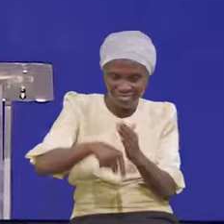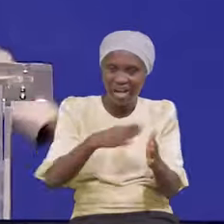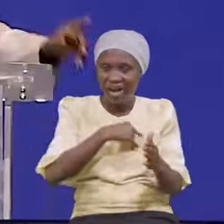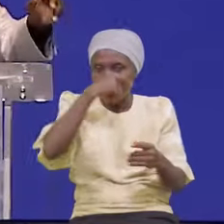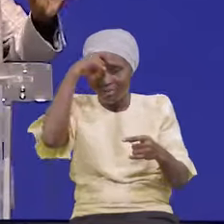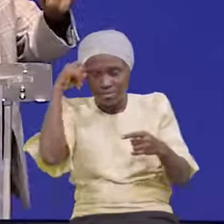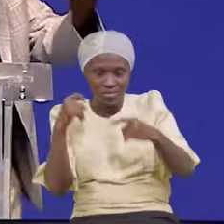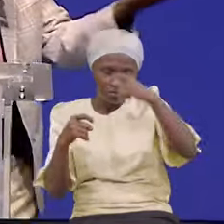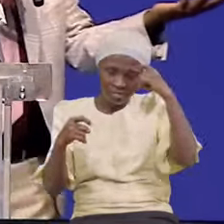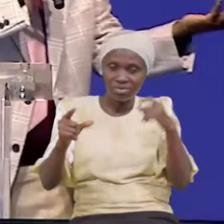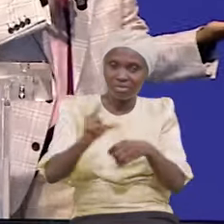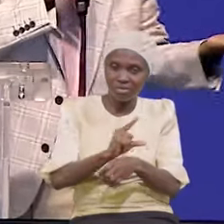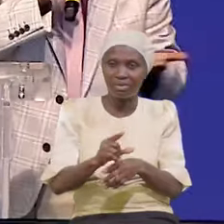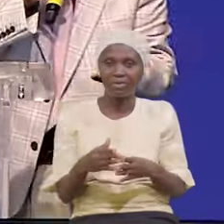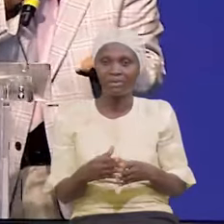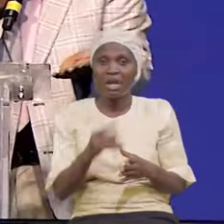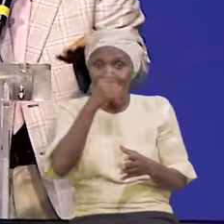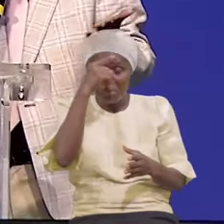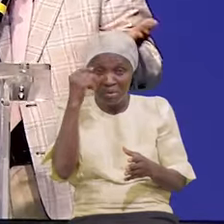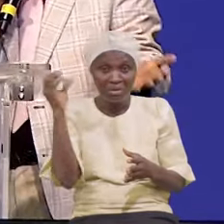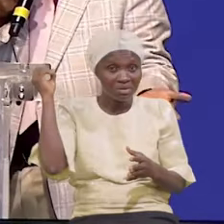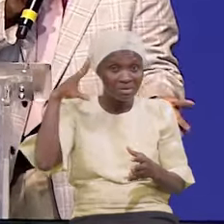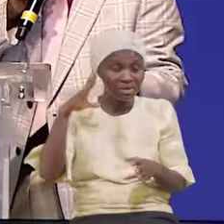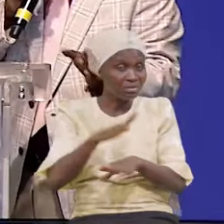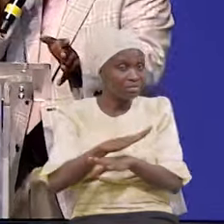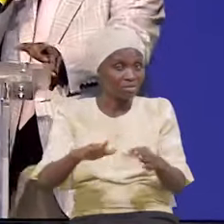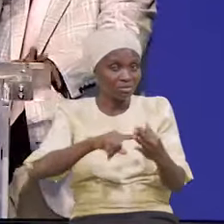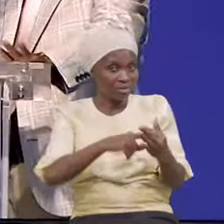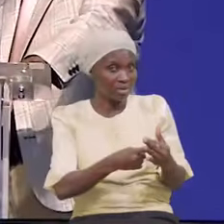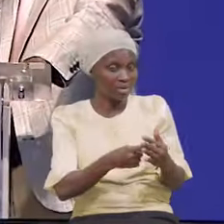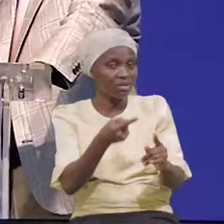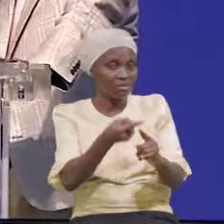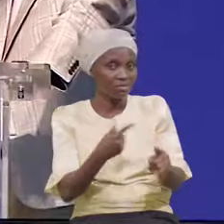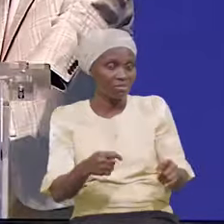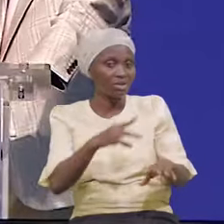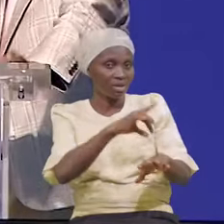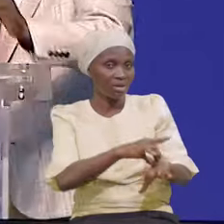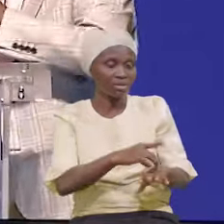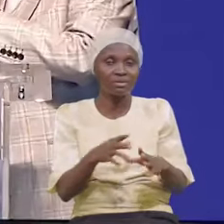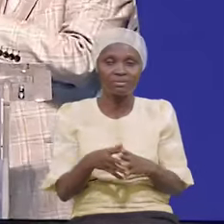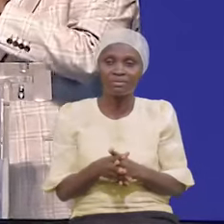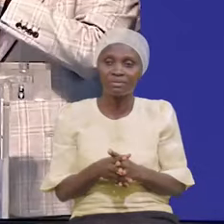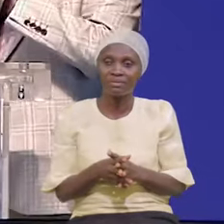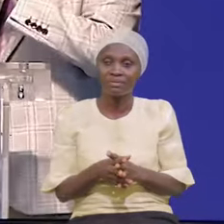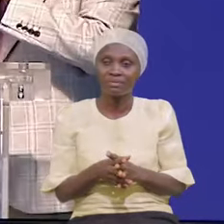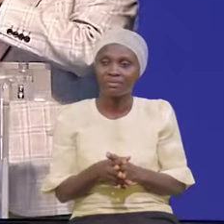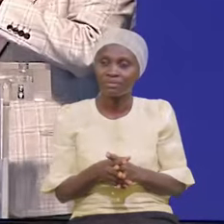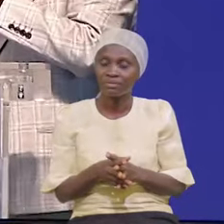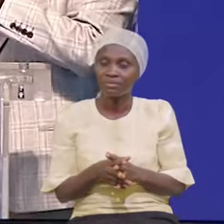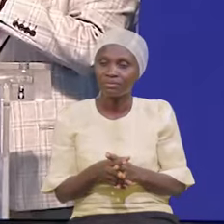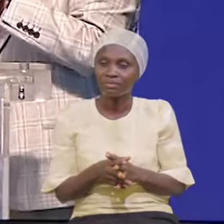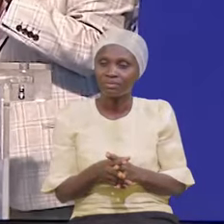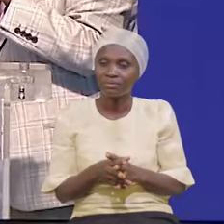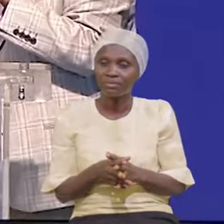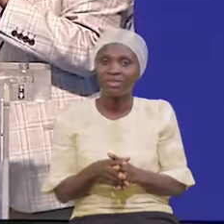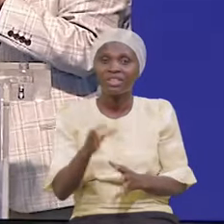మీరు దాన్ని విత్తాలి. Because grace does not originate from the earth. అందుకే కృప భూమి యొక్క నేల నుంచి పుట్టింది కాదు. If you are